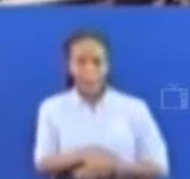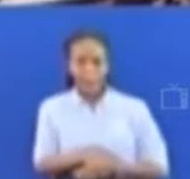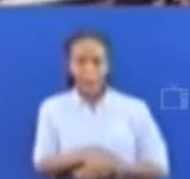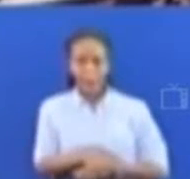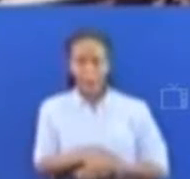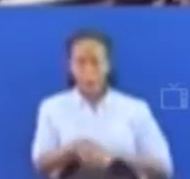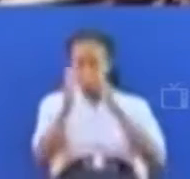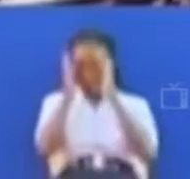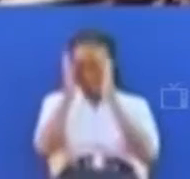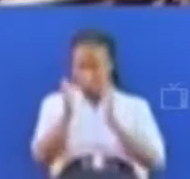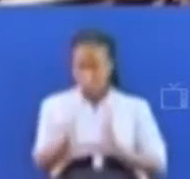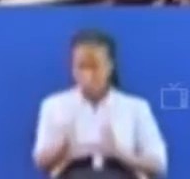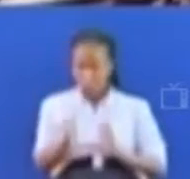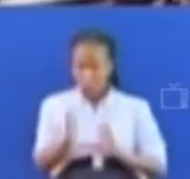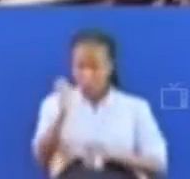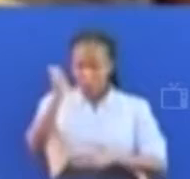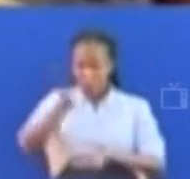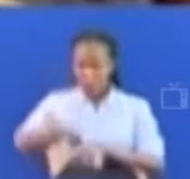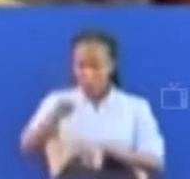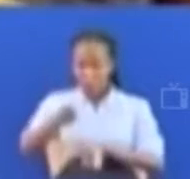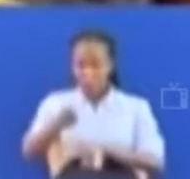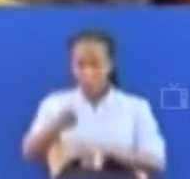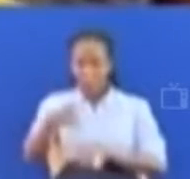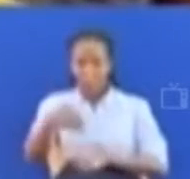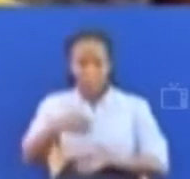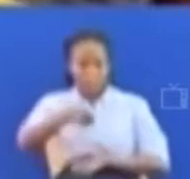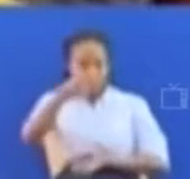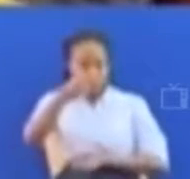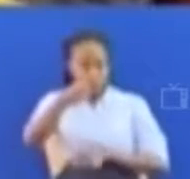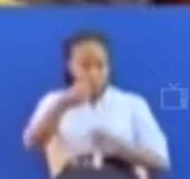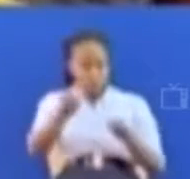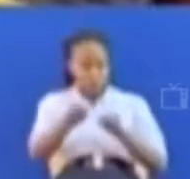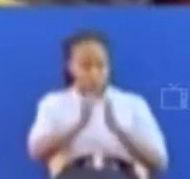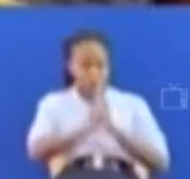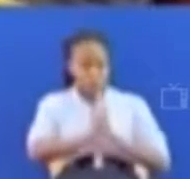nataka nikushukuru wewe mwenyewe binafsi.